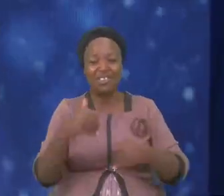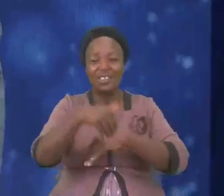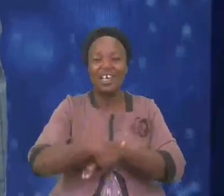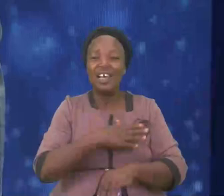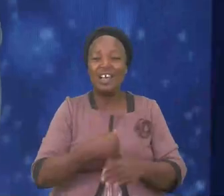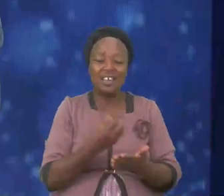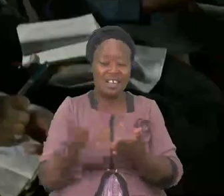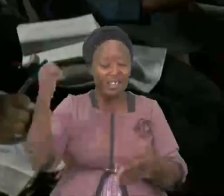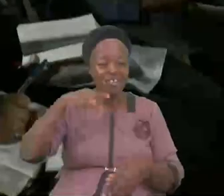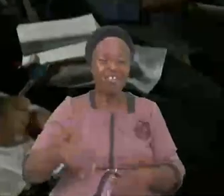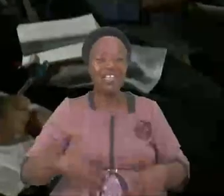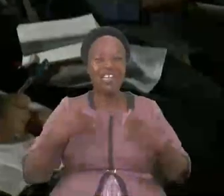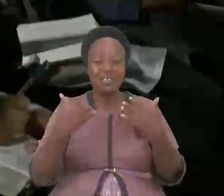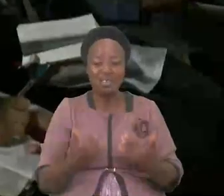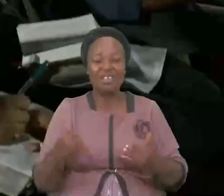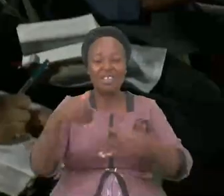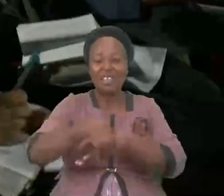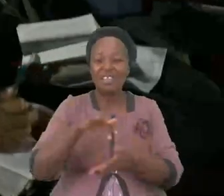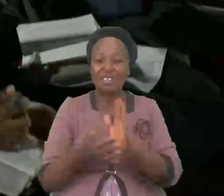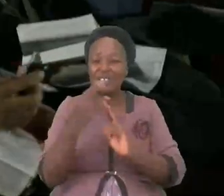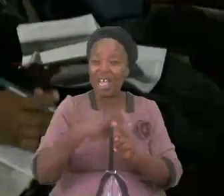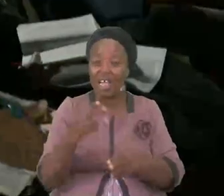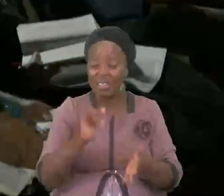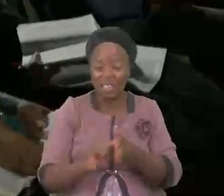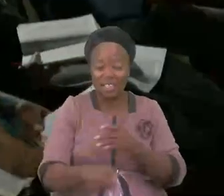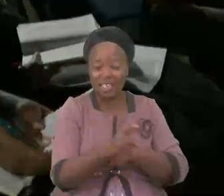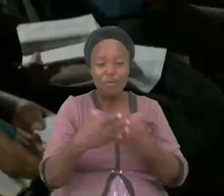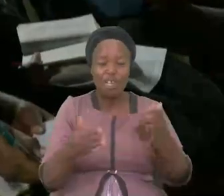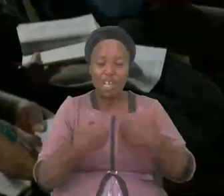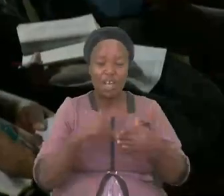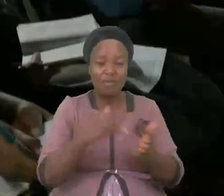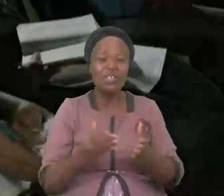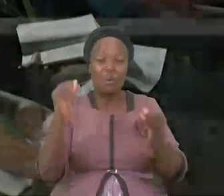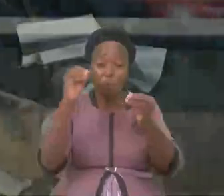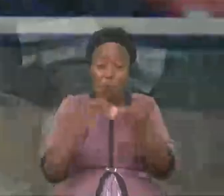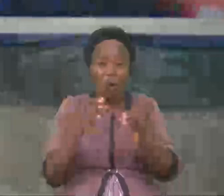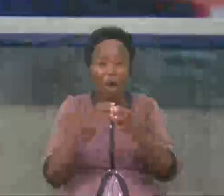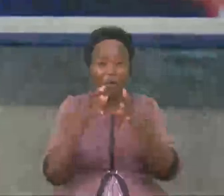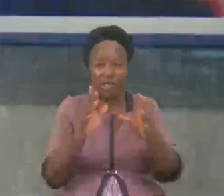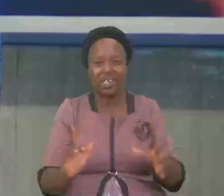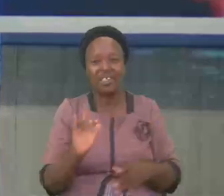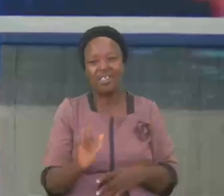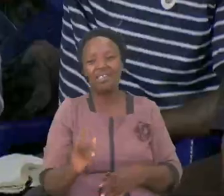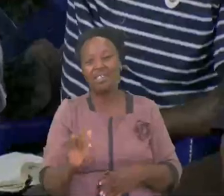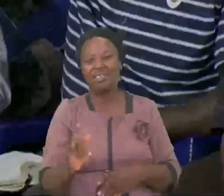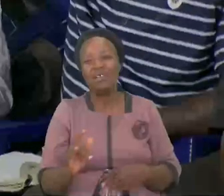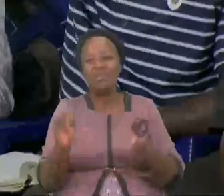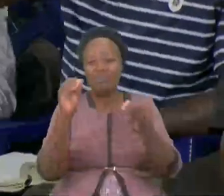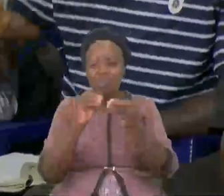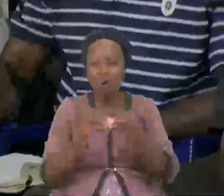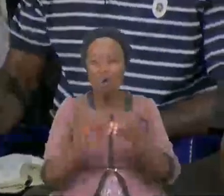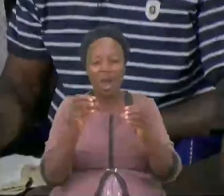soir. Afin qu'il soit dans l'abondance. Plus